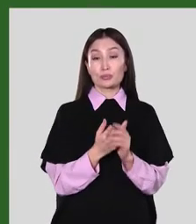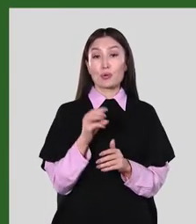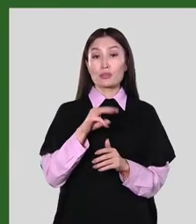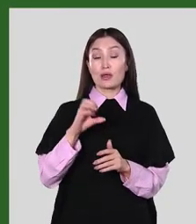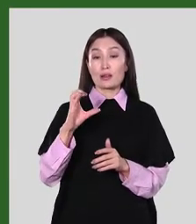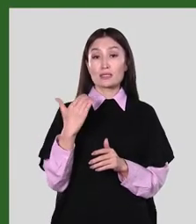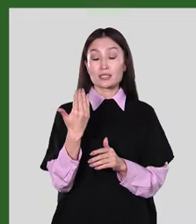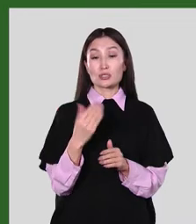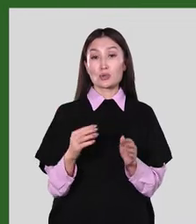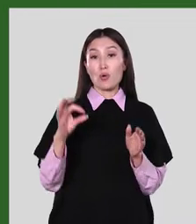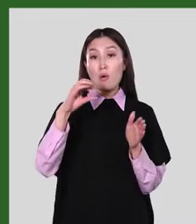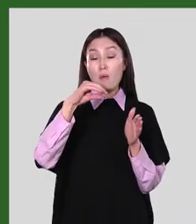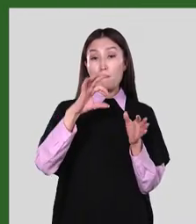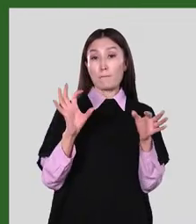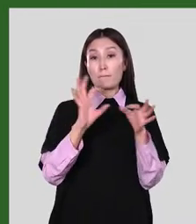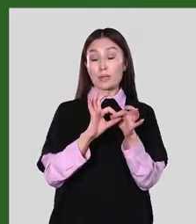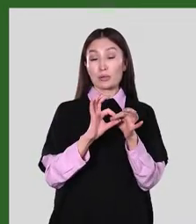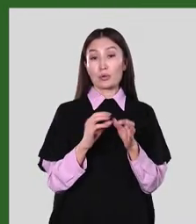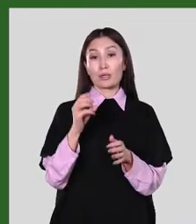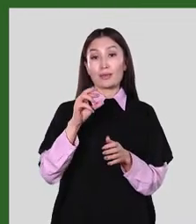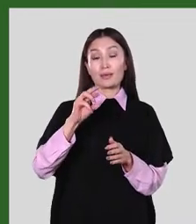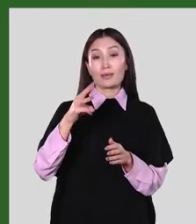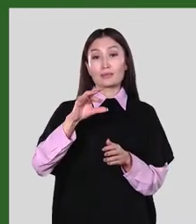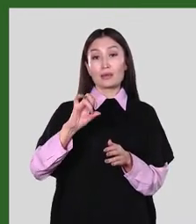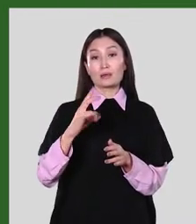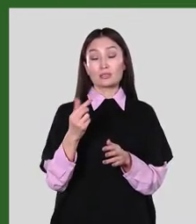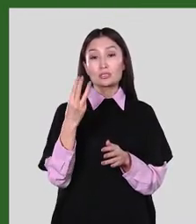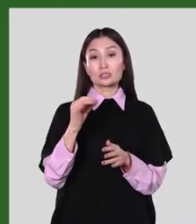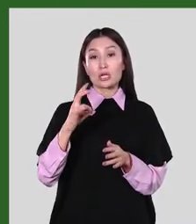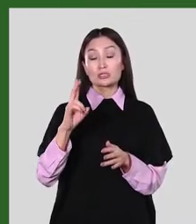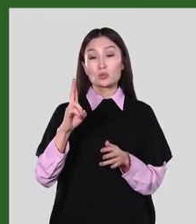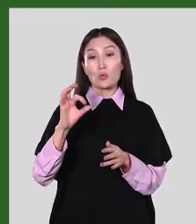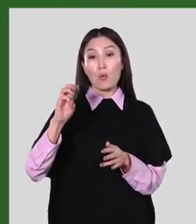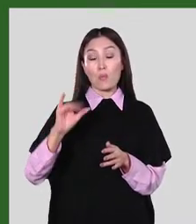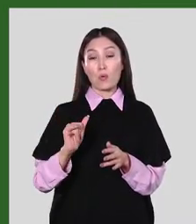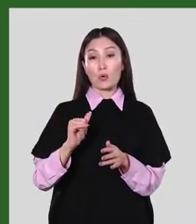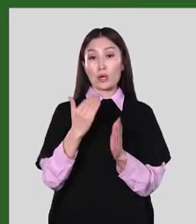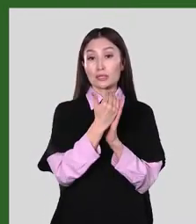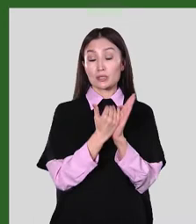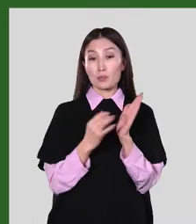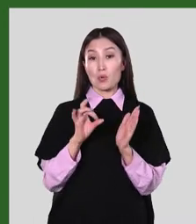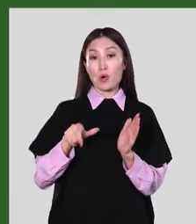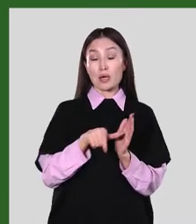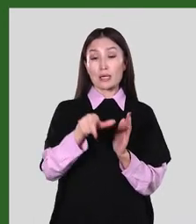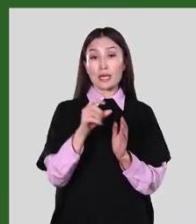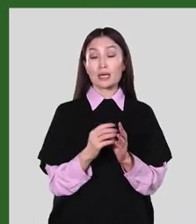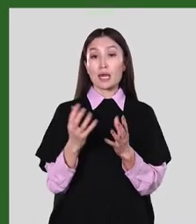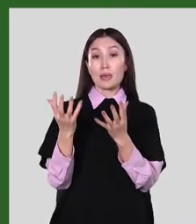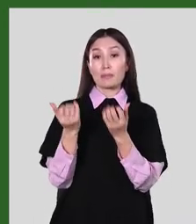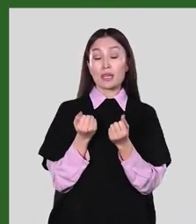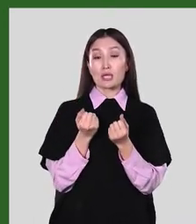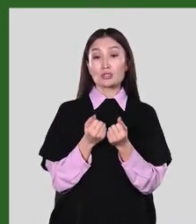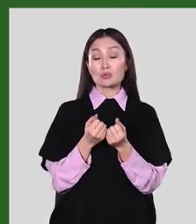притоки относится к тем шанс кому типу рек питающийся снеговыми и